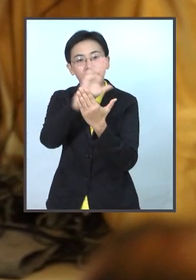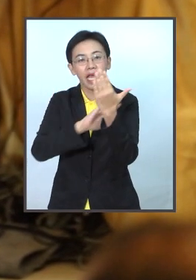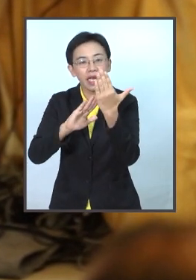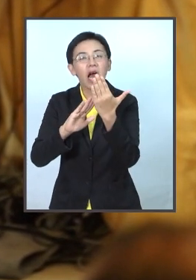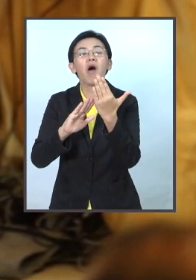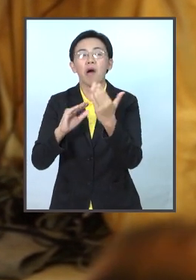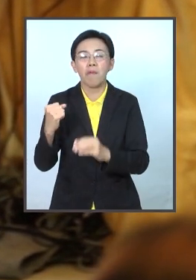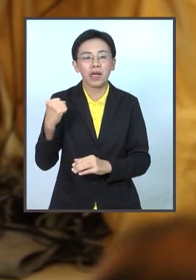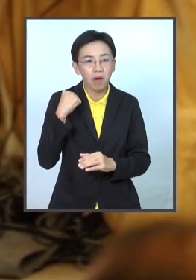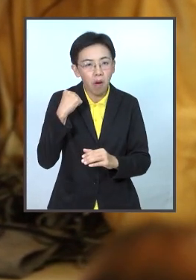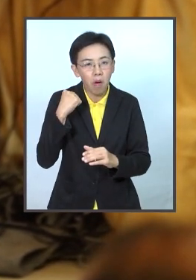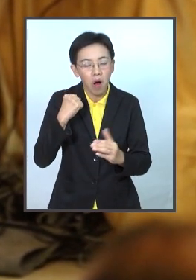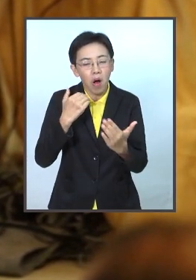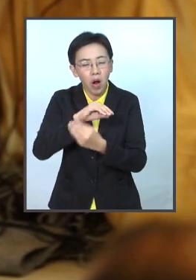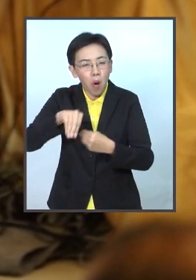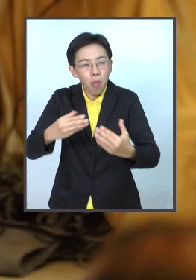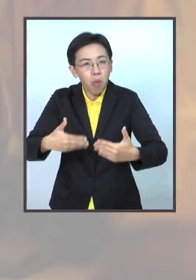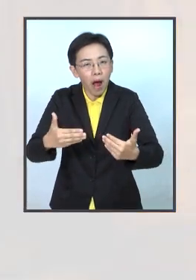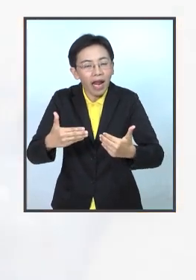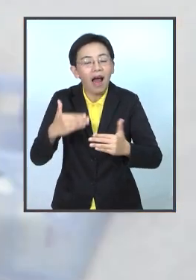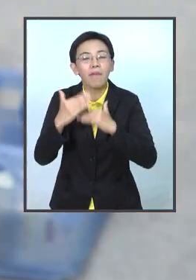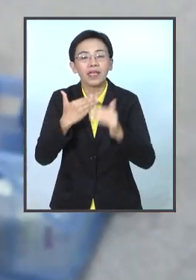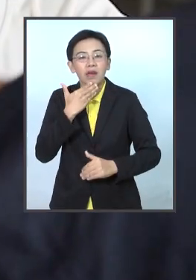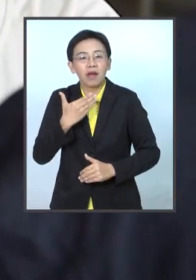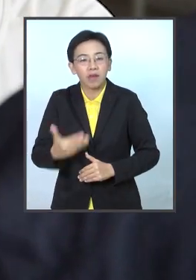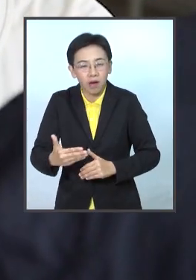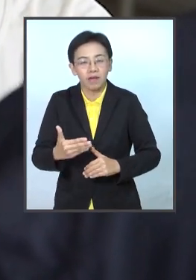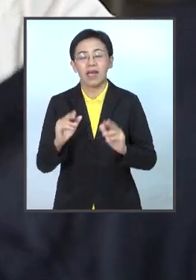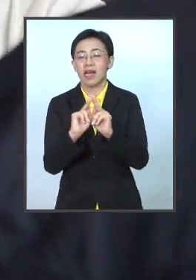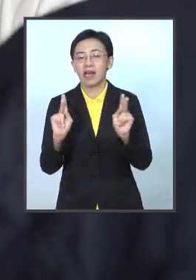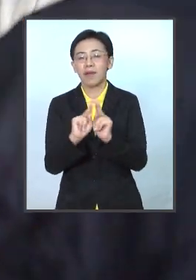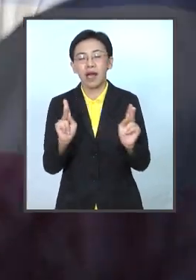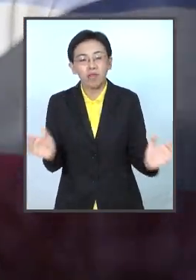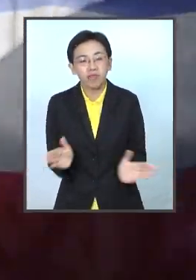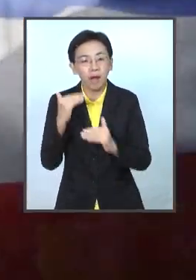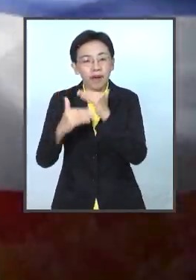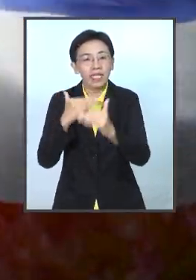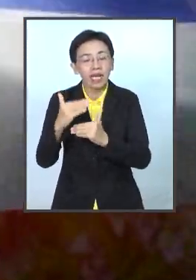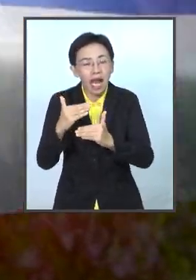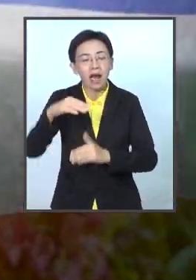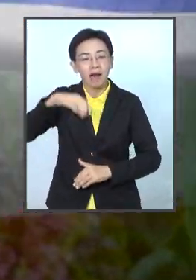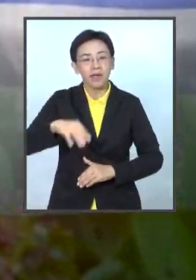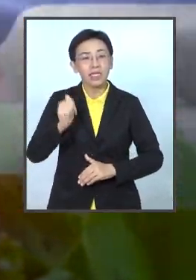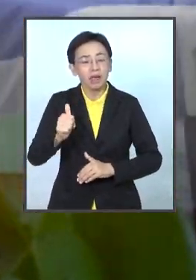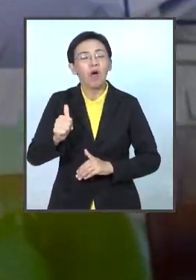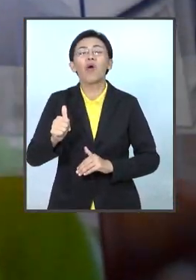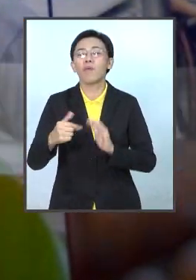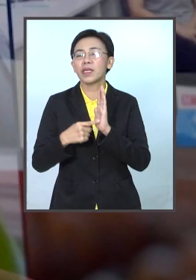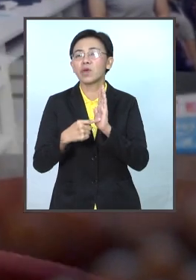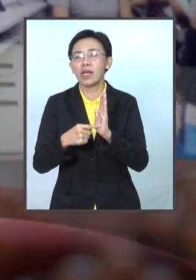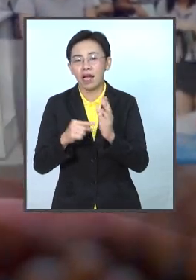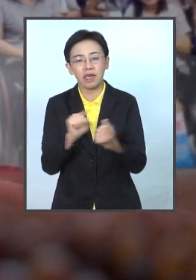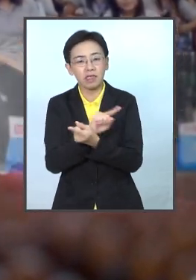ไทยมีความมั่นคงมั่งคั่งยั่งยืนดังนั้นคณะกรรมการขับเคลื่อนการพัฒนาพื้นที่ต้นแบบด้านสังค